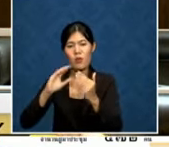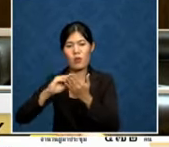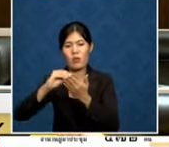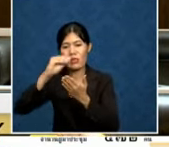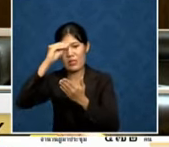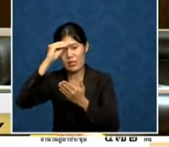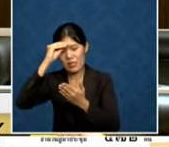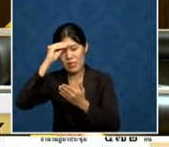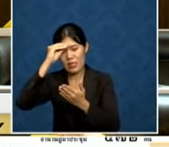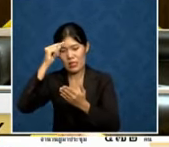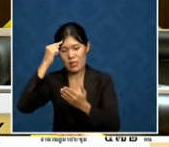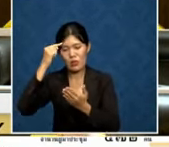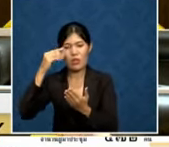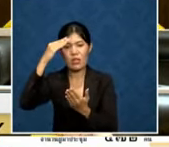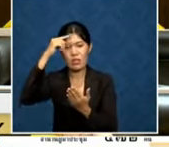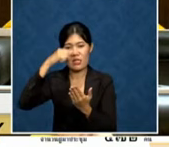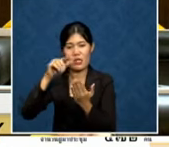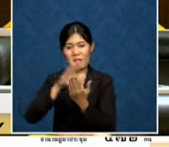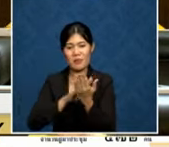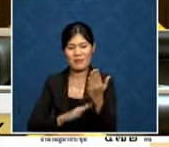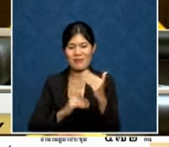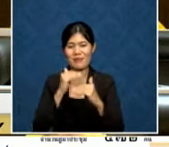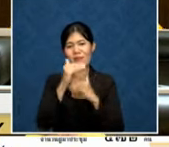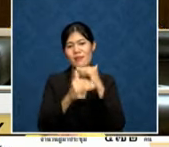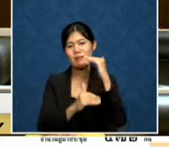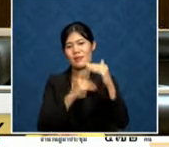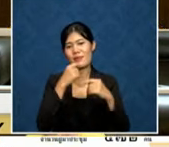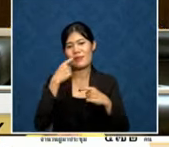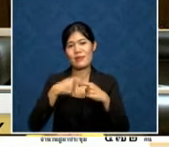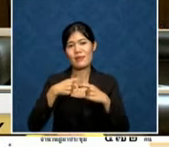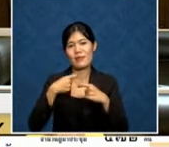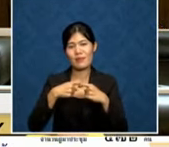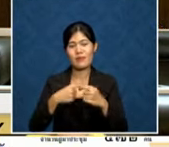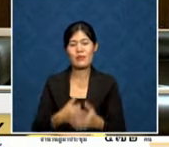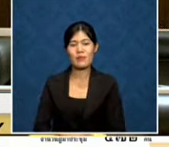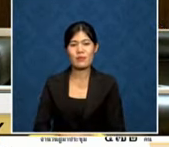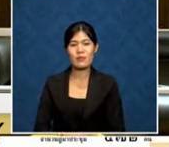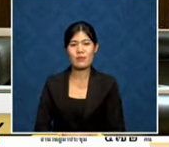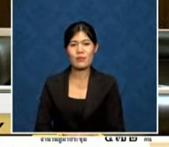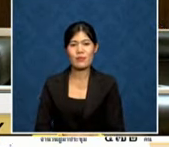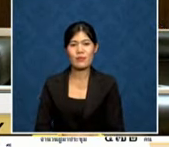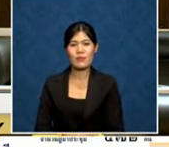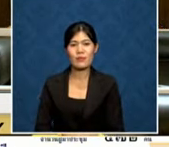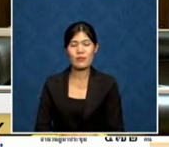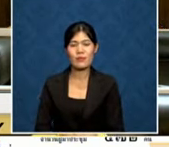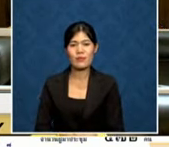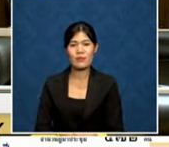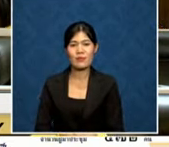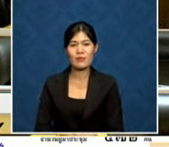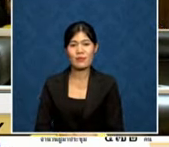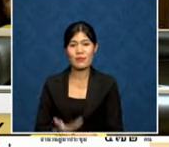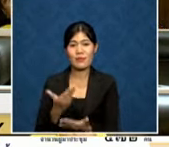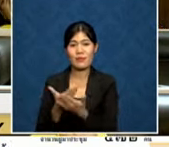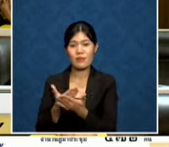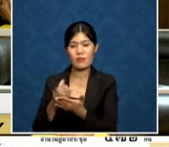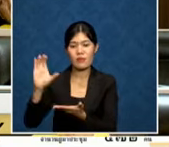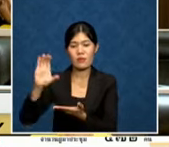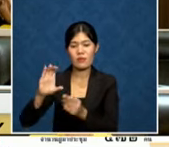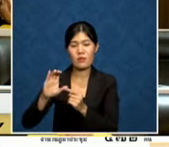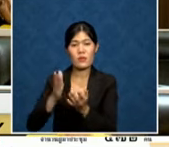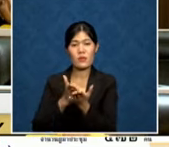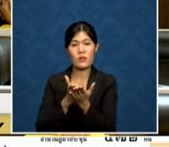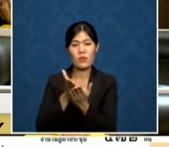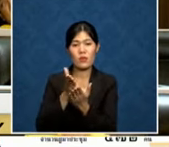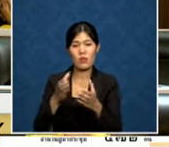ได้ประเทศก็คงยากที่จะพัฒนาได้อย่างยั่งยืนในส่วนของงบประมาณของกระทรวงศึกษาธิการประจำ